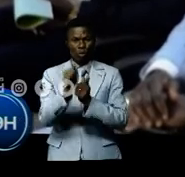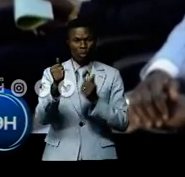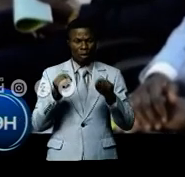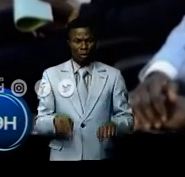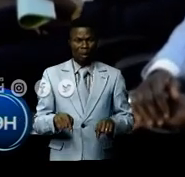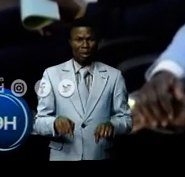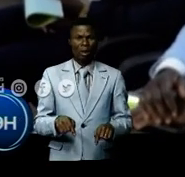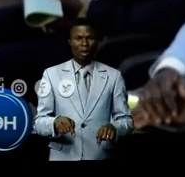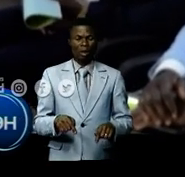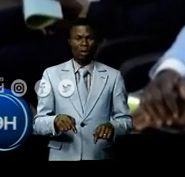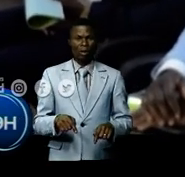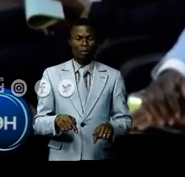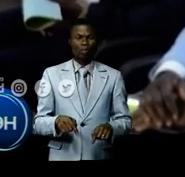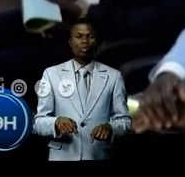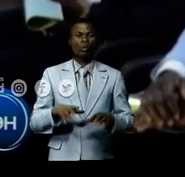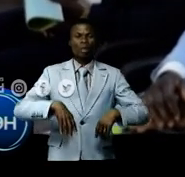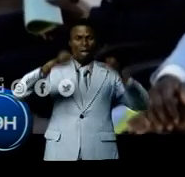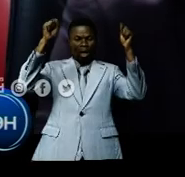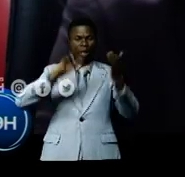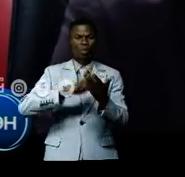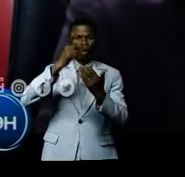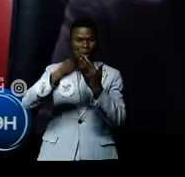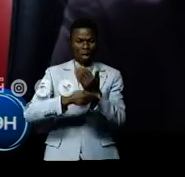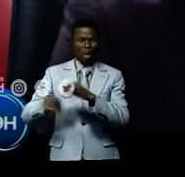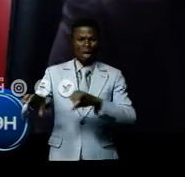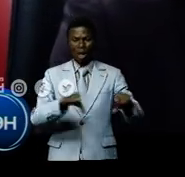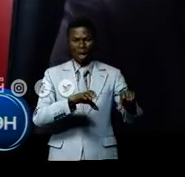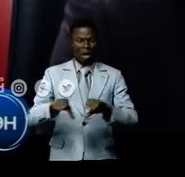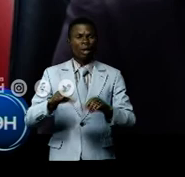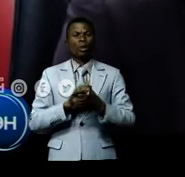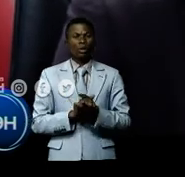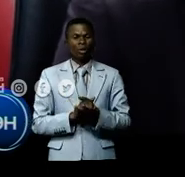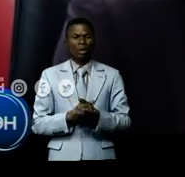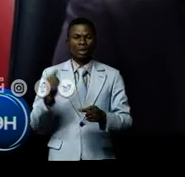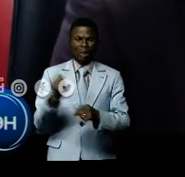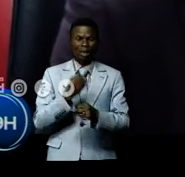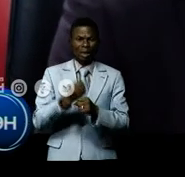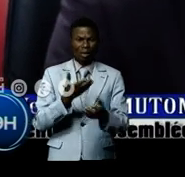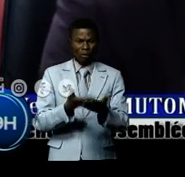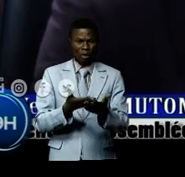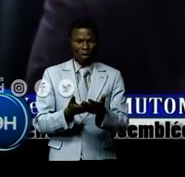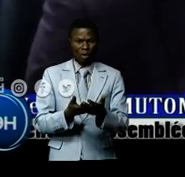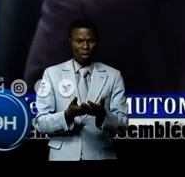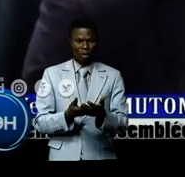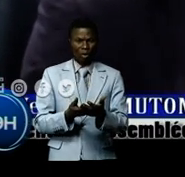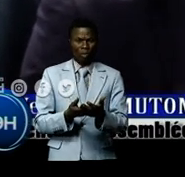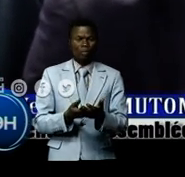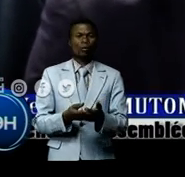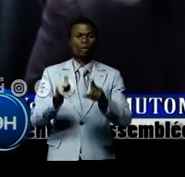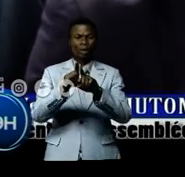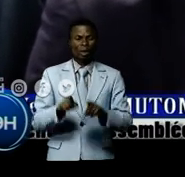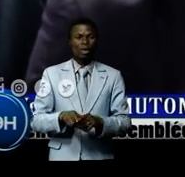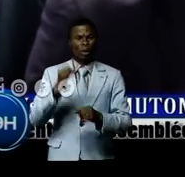maintenant à l'approbation de ces programmes d'action de manière unique.